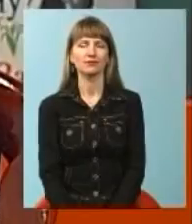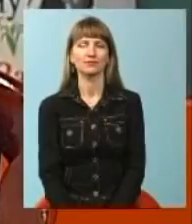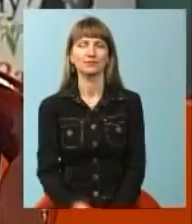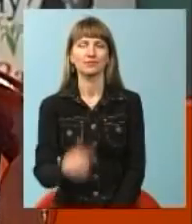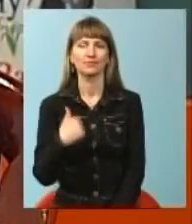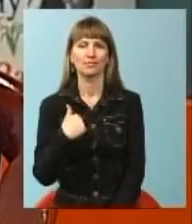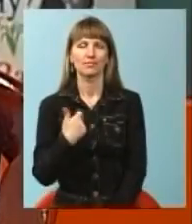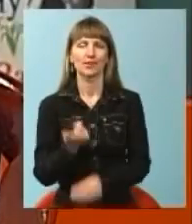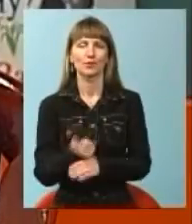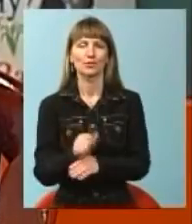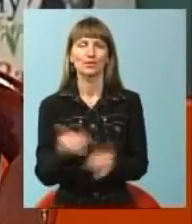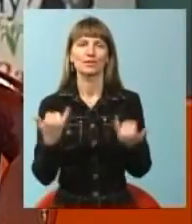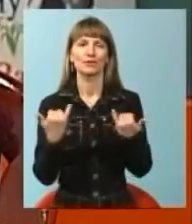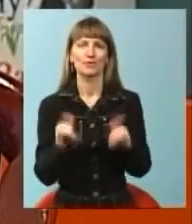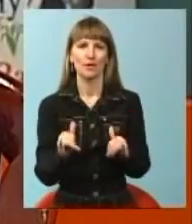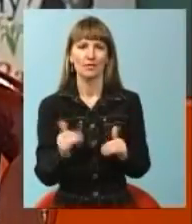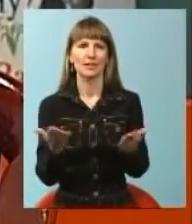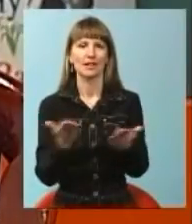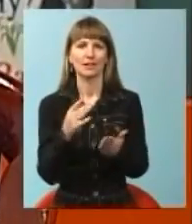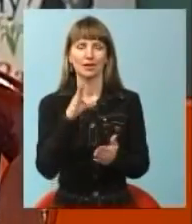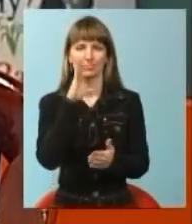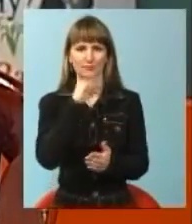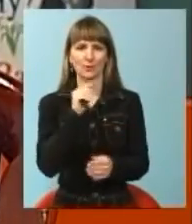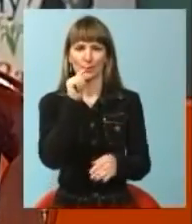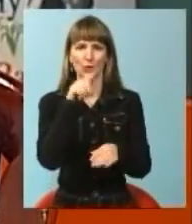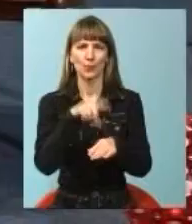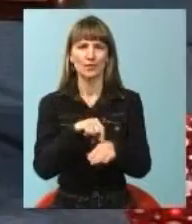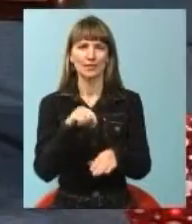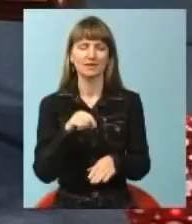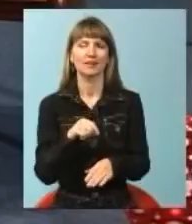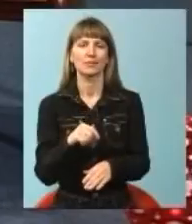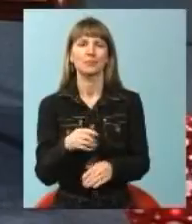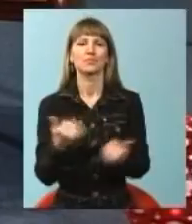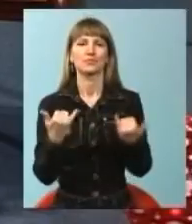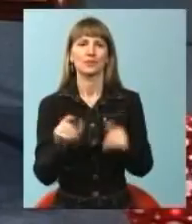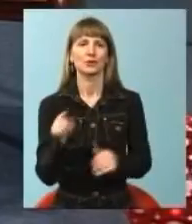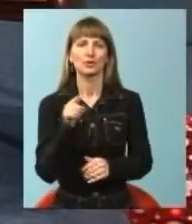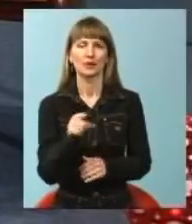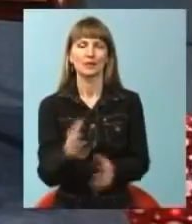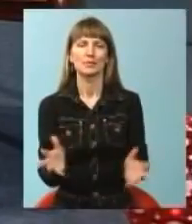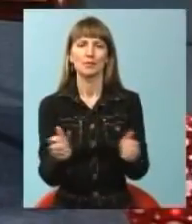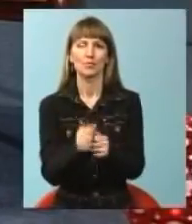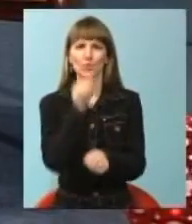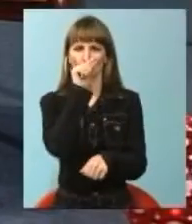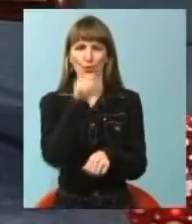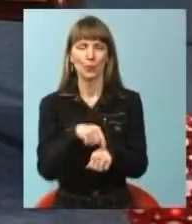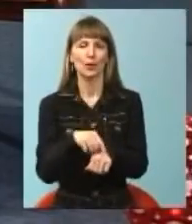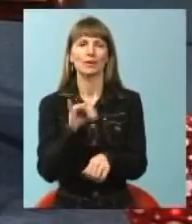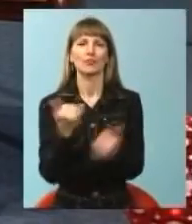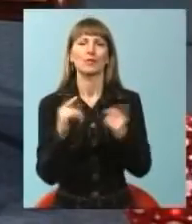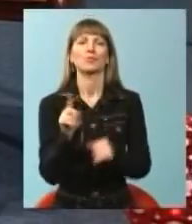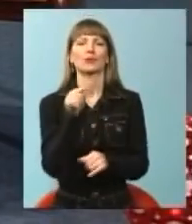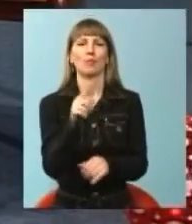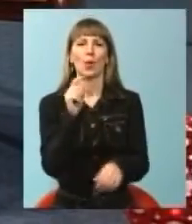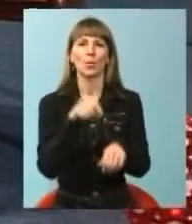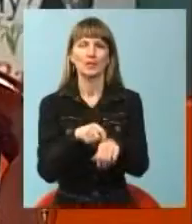Я дуже здивувався, як вона вміє кусатися. Цікаве здивування того, що ти спіймав курку і ще й дивуєшся, чому